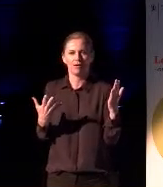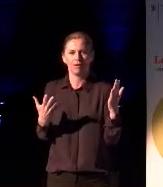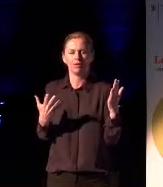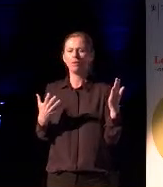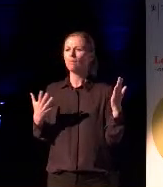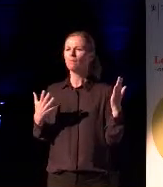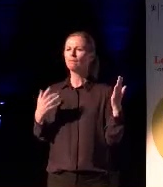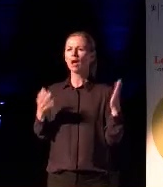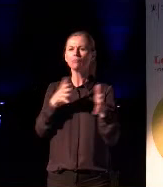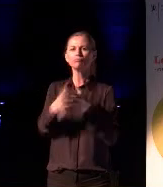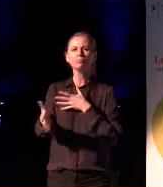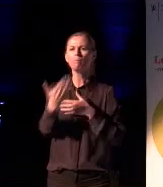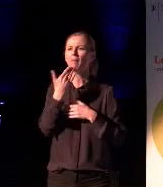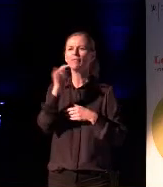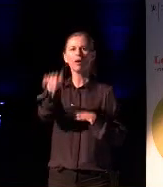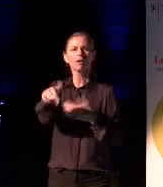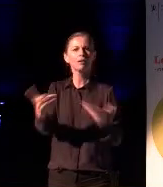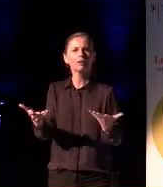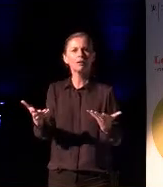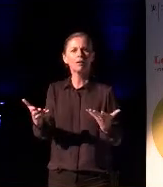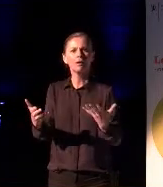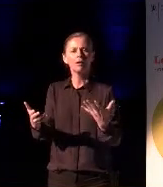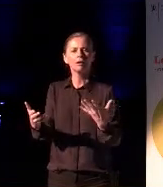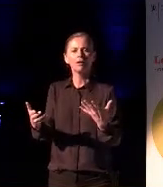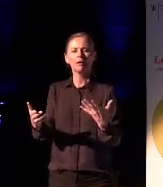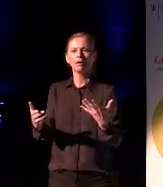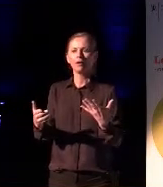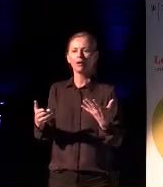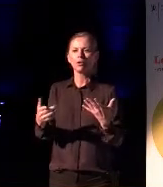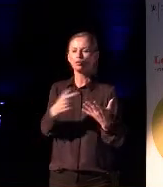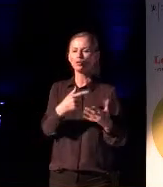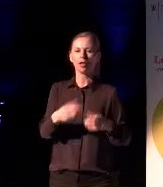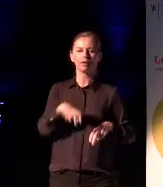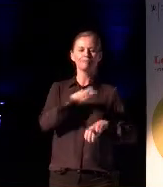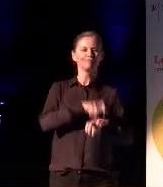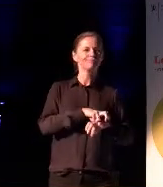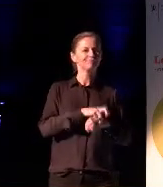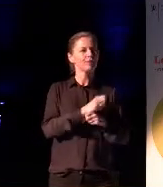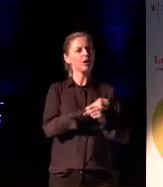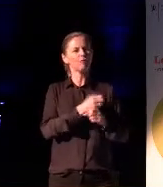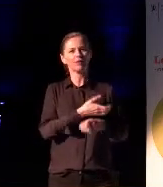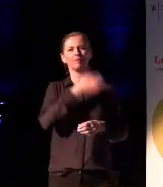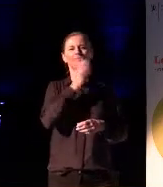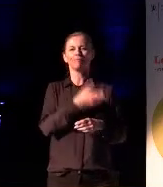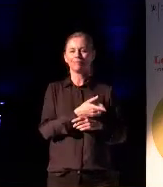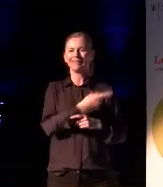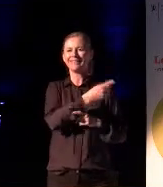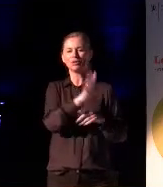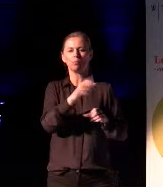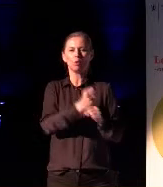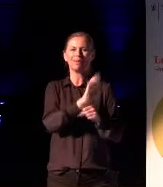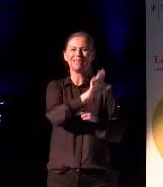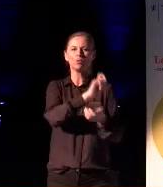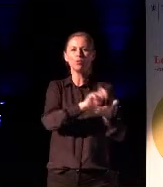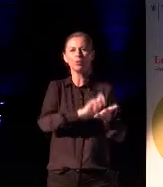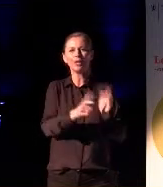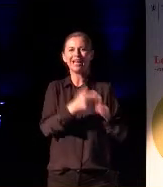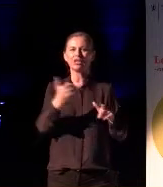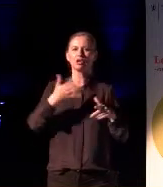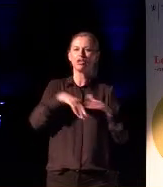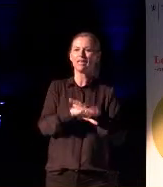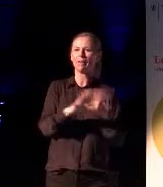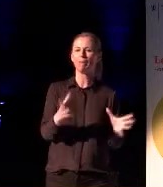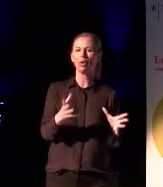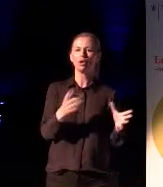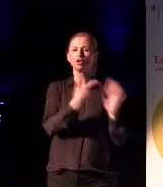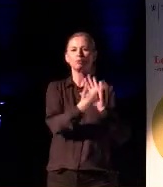hva vil du gjøre på mandag da? Når du kommer kanskje og tar den første kaffen, og de andre på kontoret eller på sykehjem eller hvor du nå jobber, sier ja, hvordan